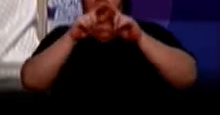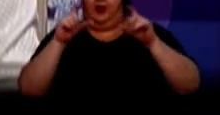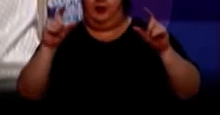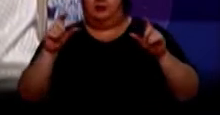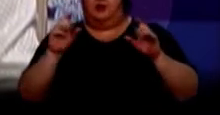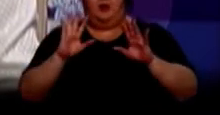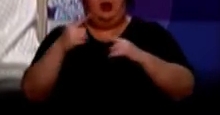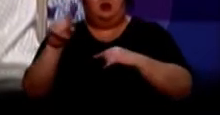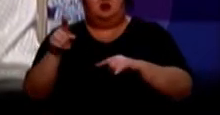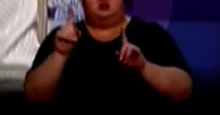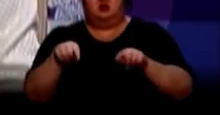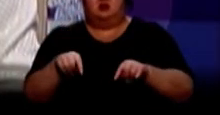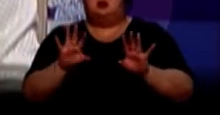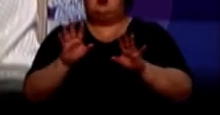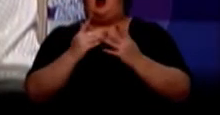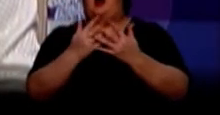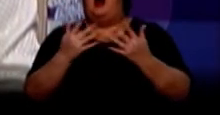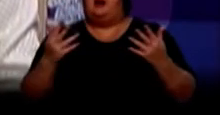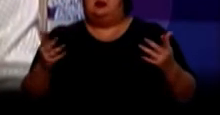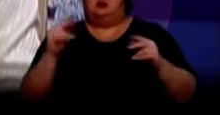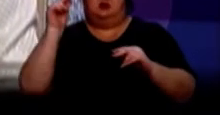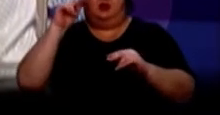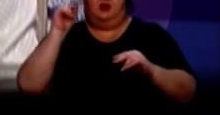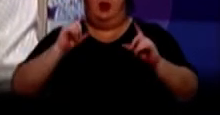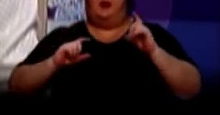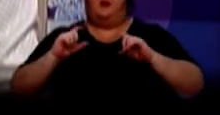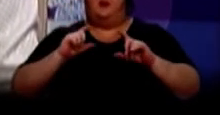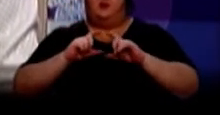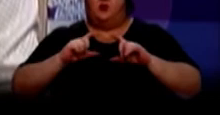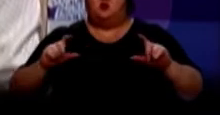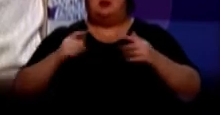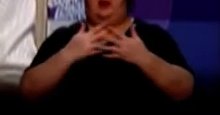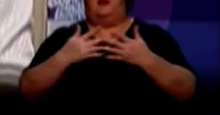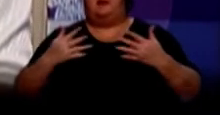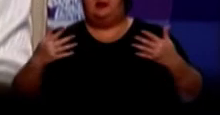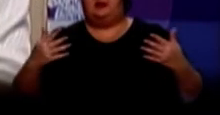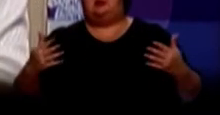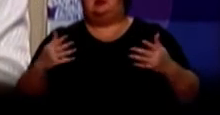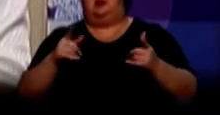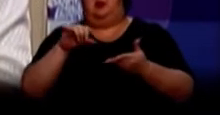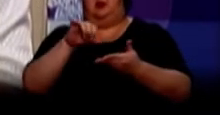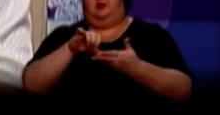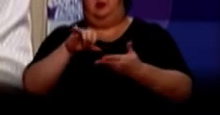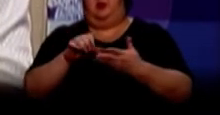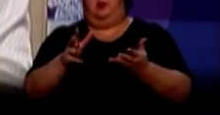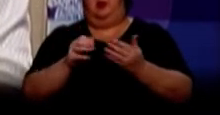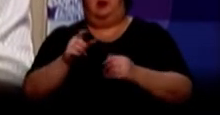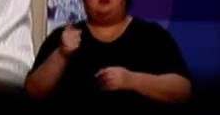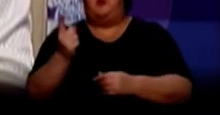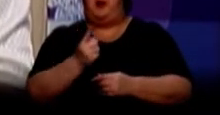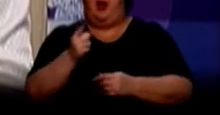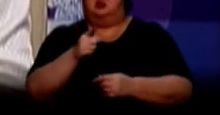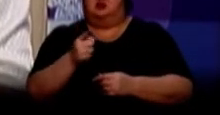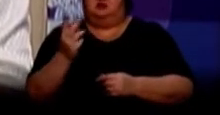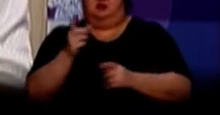різних екологічних акціях у нас приймають участь, але у форматі такому. Це якраз перша ініціатива.